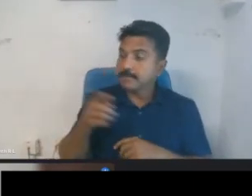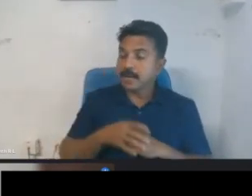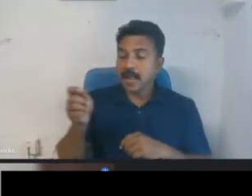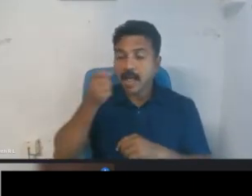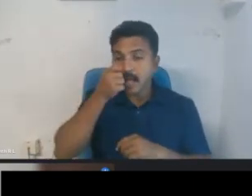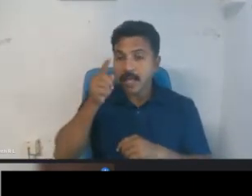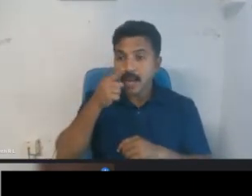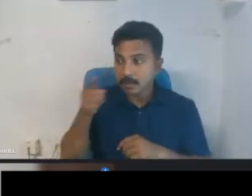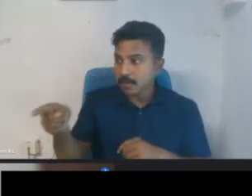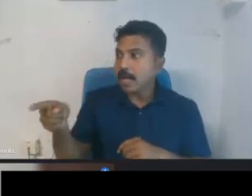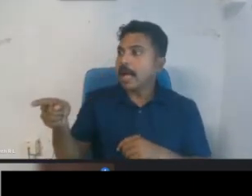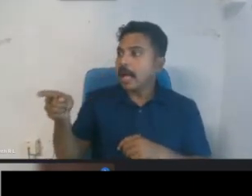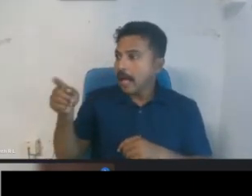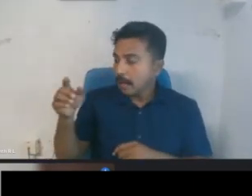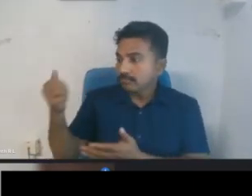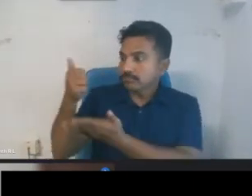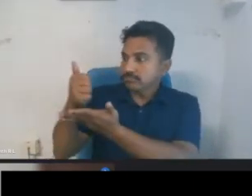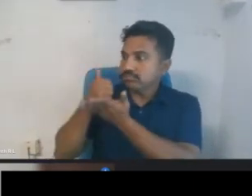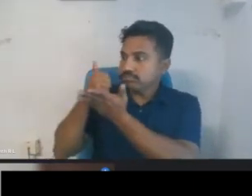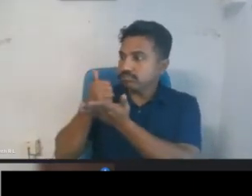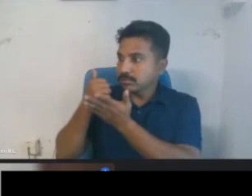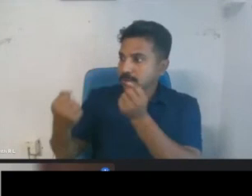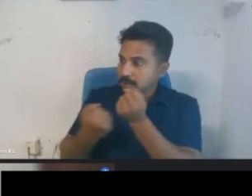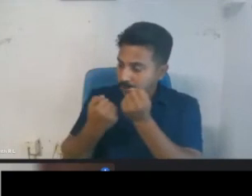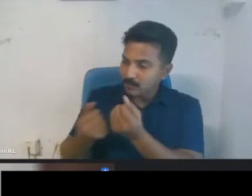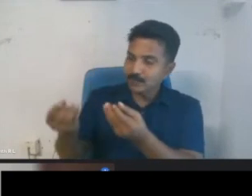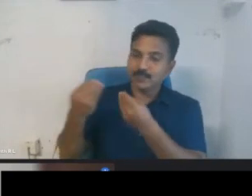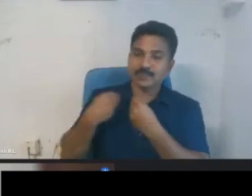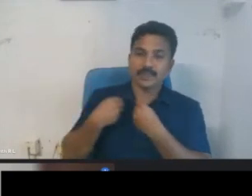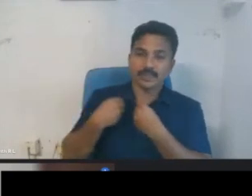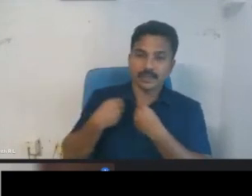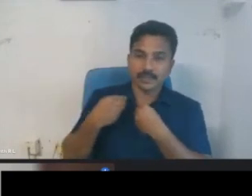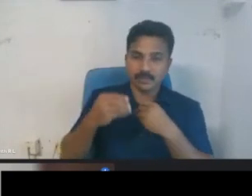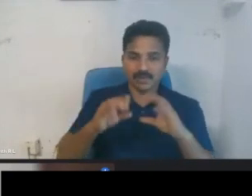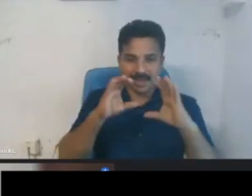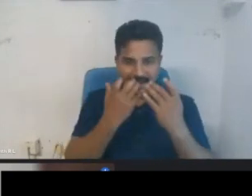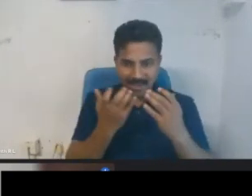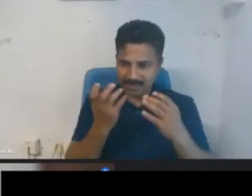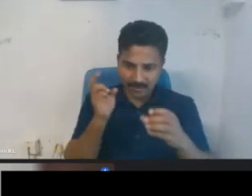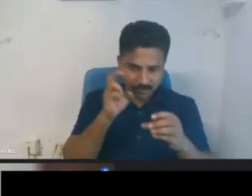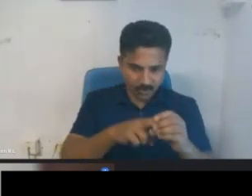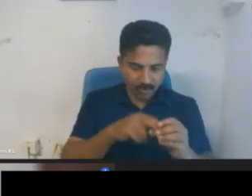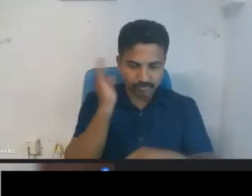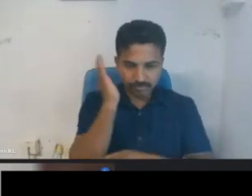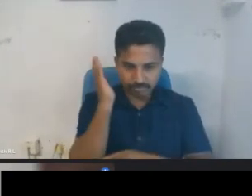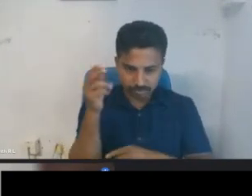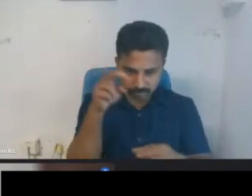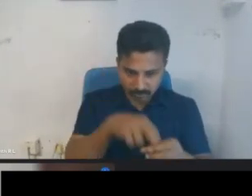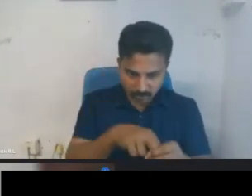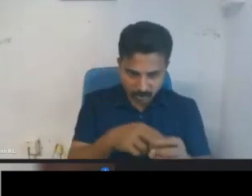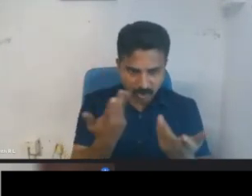മറ്റ് മാതാപിതാക്കളിൽ നിന്ന് നിങ്ങൾക്ക് ഒരുപാട് പിന്തുണ ലഭിക്കും. അതായത് നിങ്ങൾ ഇത്തരത്തിലുള്ള ഒരു സെഷനിൽ പങ്കെടുക്കുക, ഇപ്പം